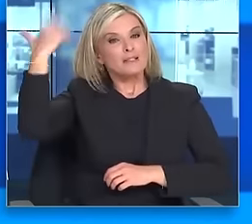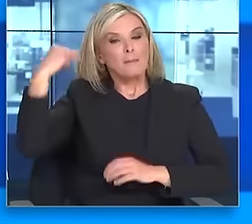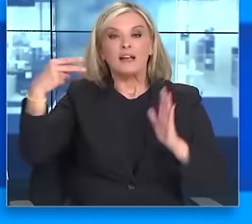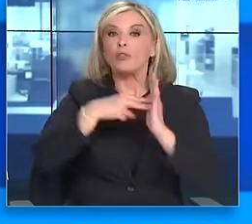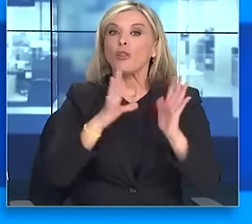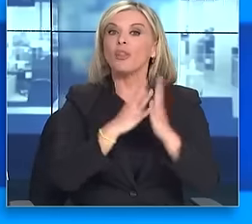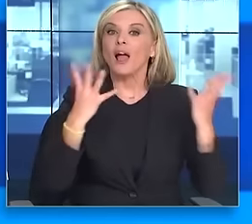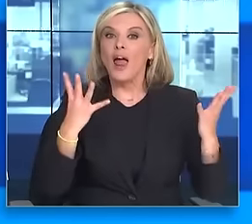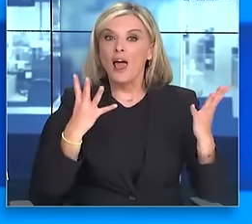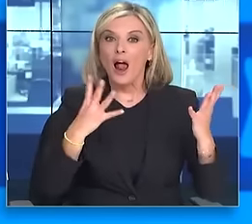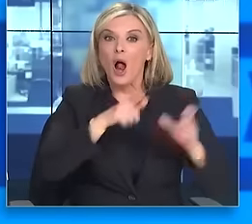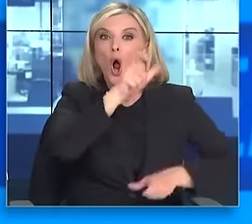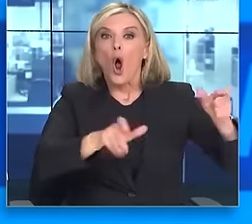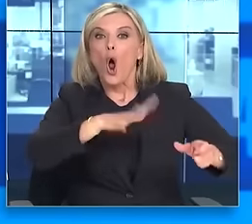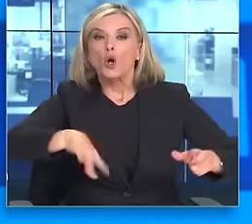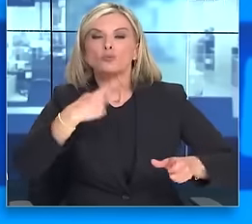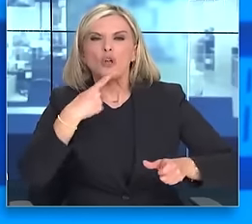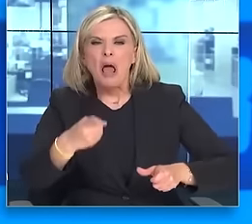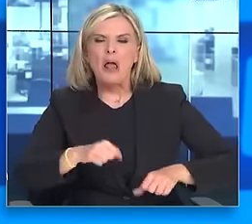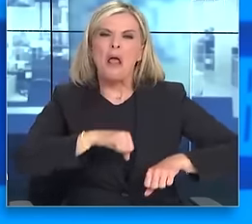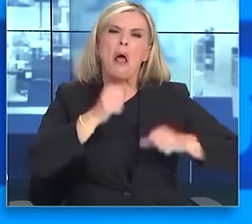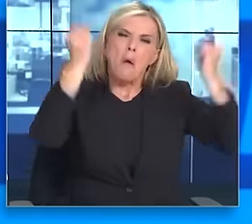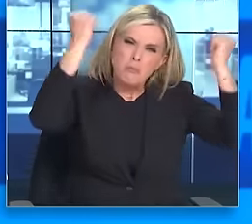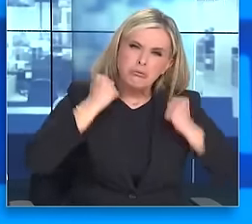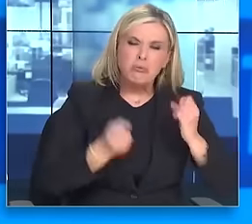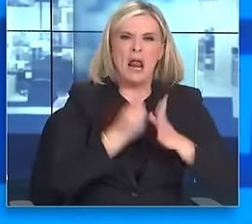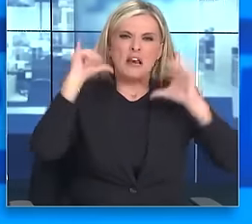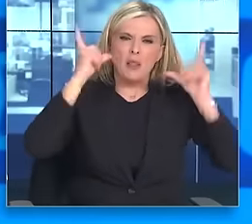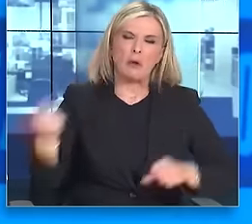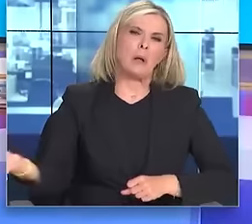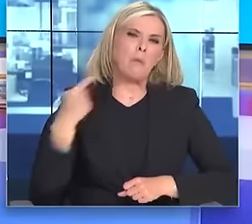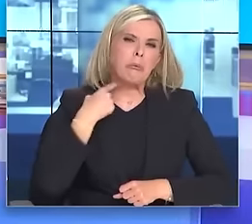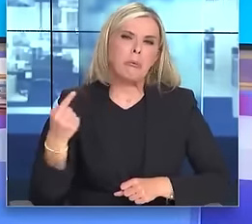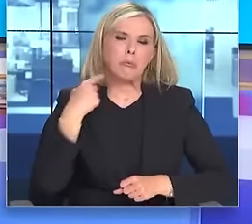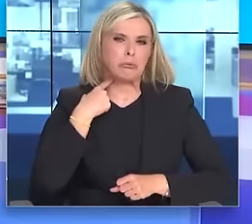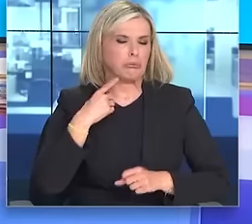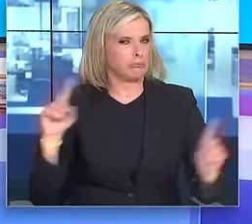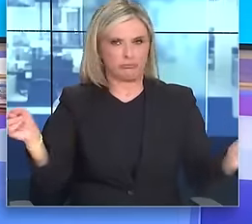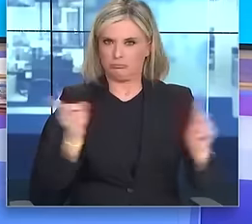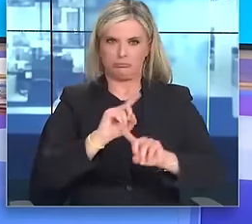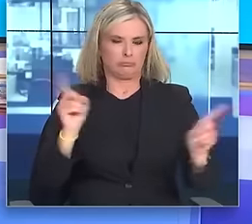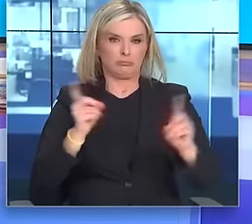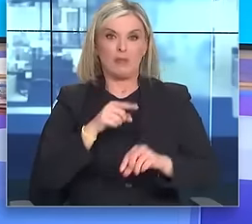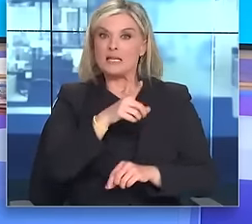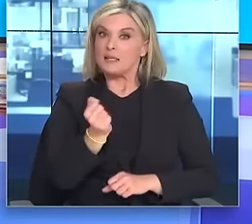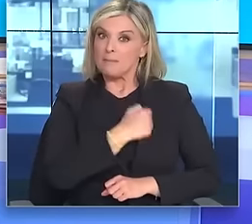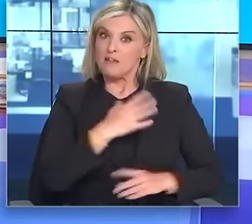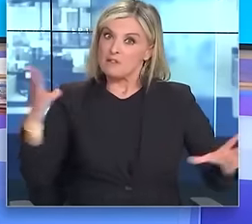κυβέρνηση, έτσι ώστε να μπορούμε 33%. Να. Εγώ δεν κρύφτηκα από τον στόχο. Αν δεν το πιάσετε αυτό το